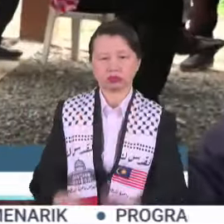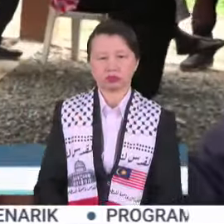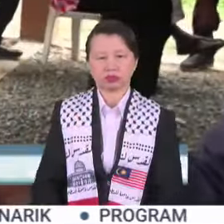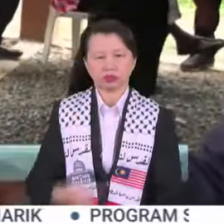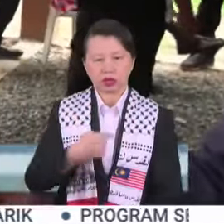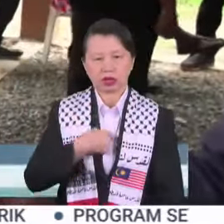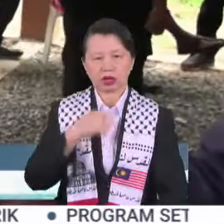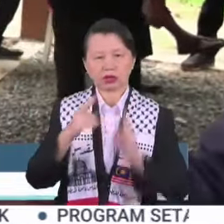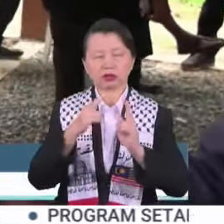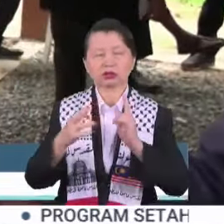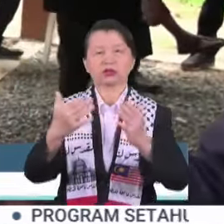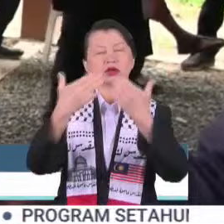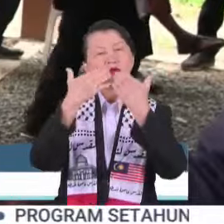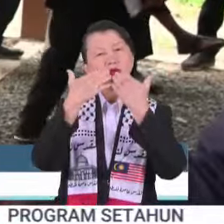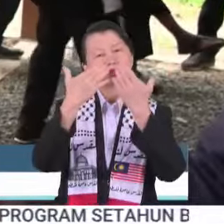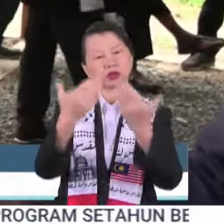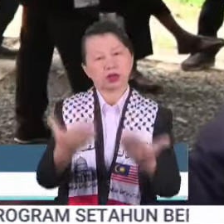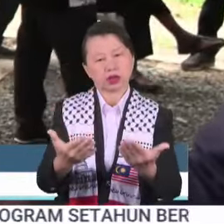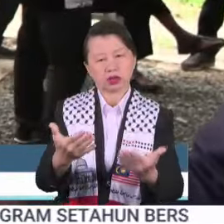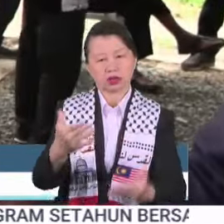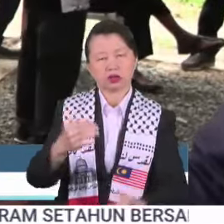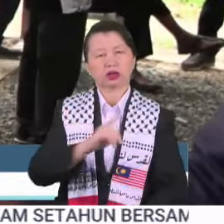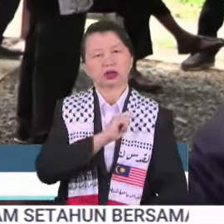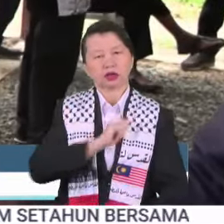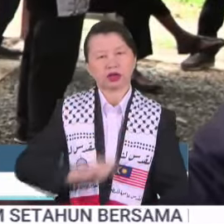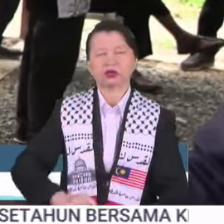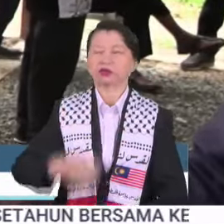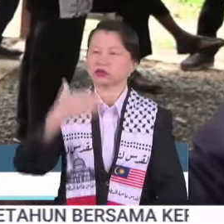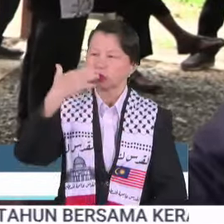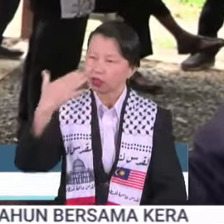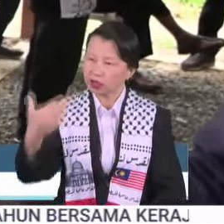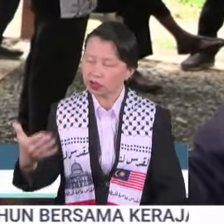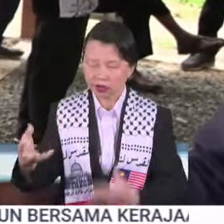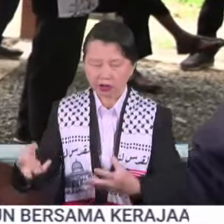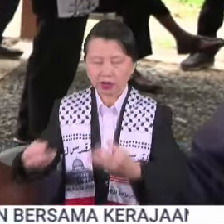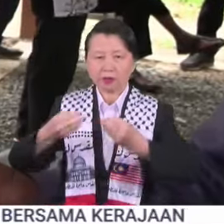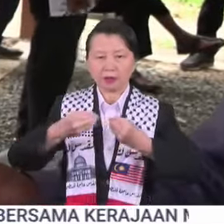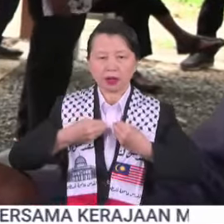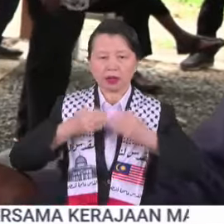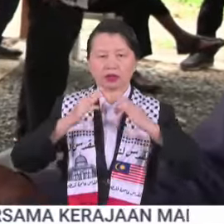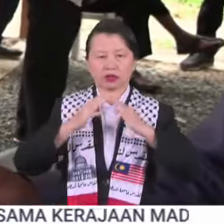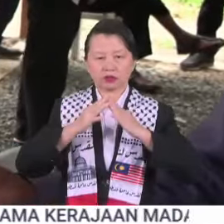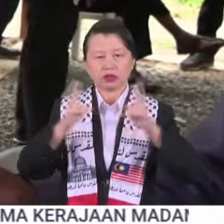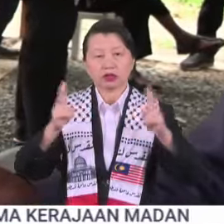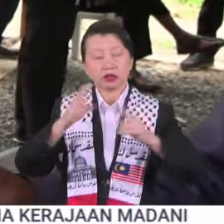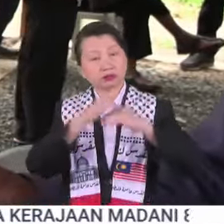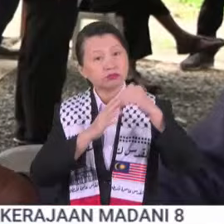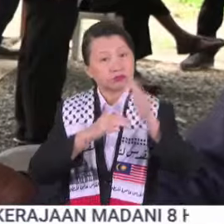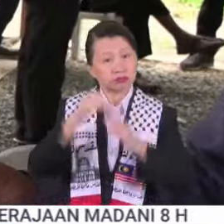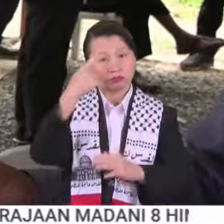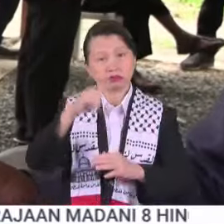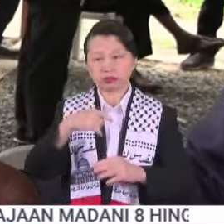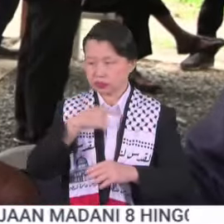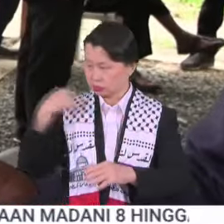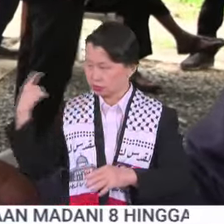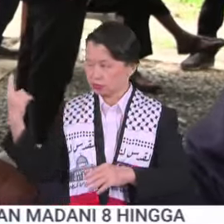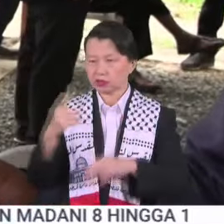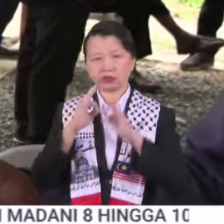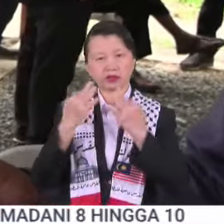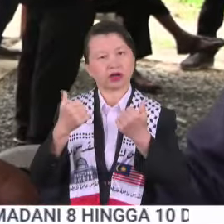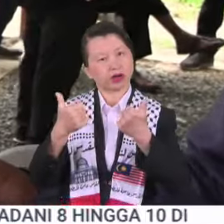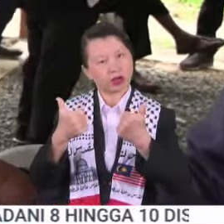mengucapkan terima kasih kepada tuanku kerana telah mengurniakan rumah yang sangat selesalah bagi kami